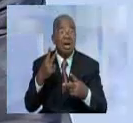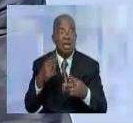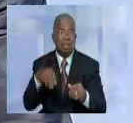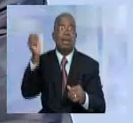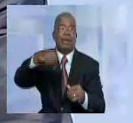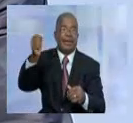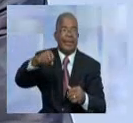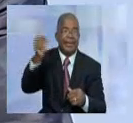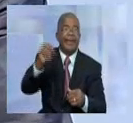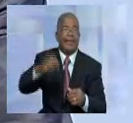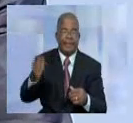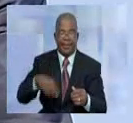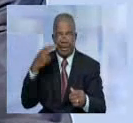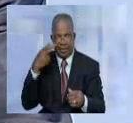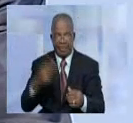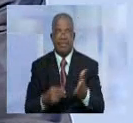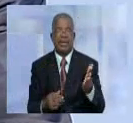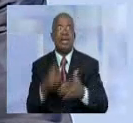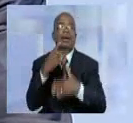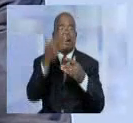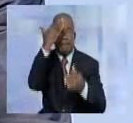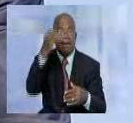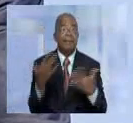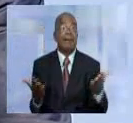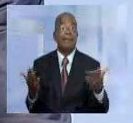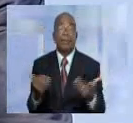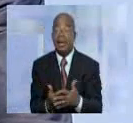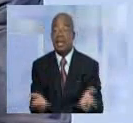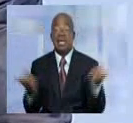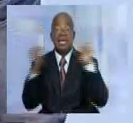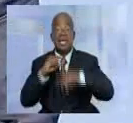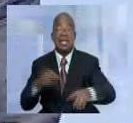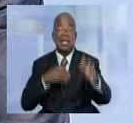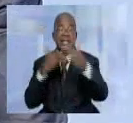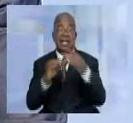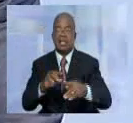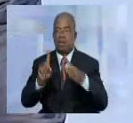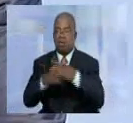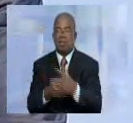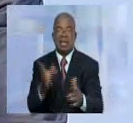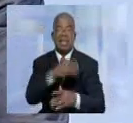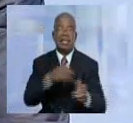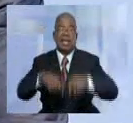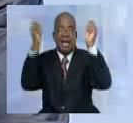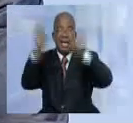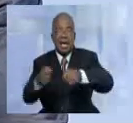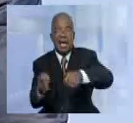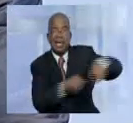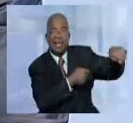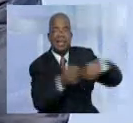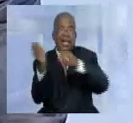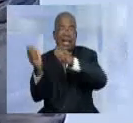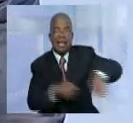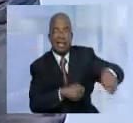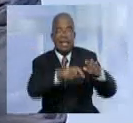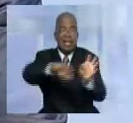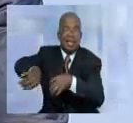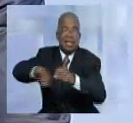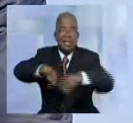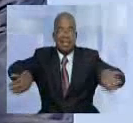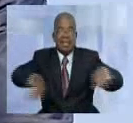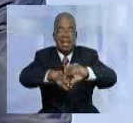Alors, qu'est-ce qui s'est réellement passé? Bon, quand j'arrivais, ils avaient commencé déjà à démolir tous les gravats pour retirer